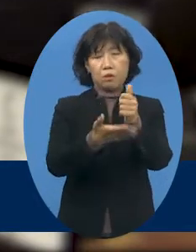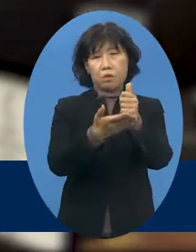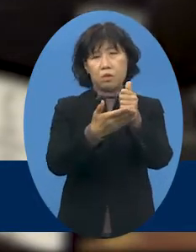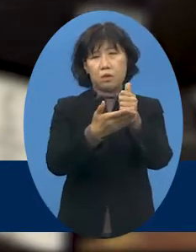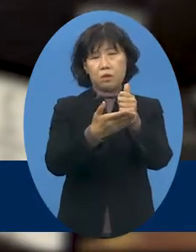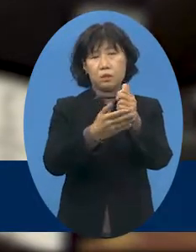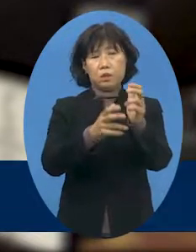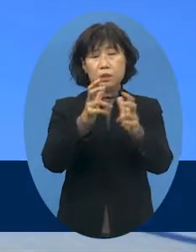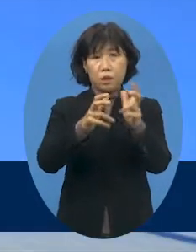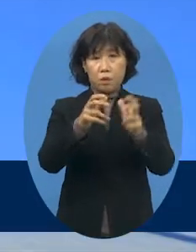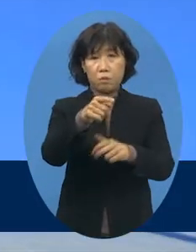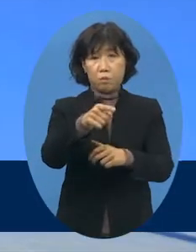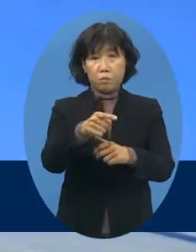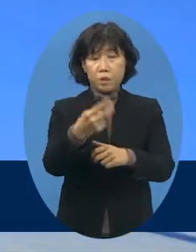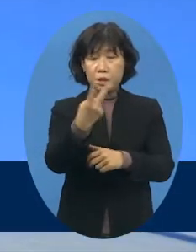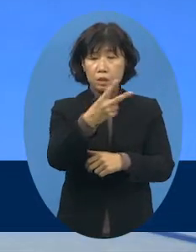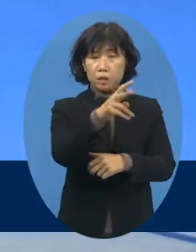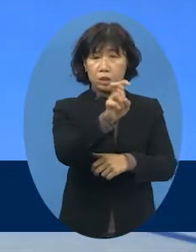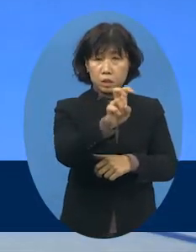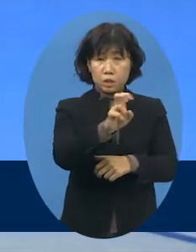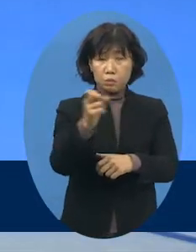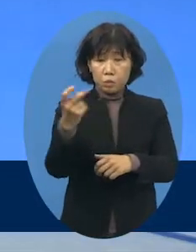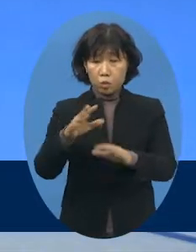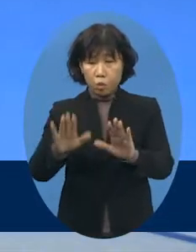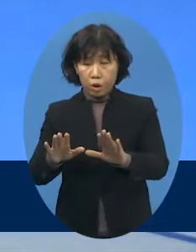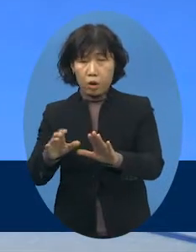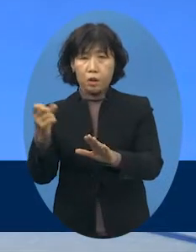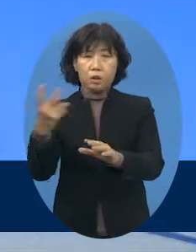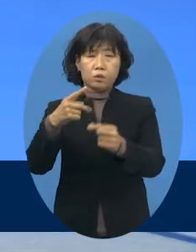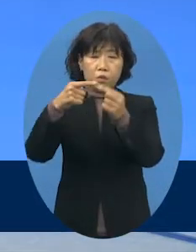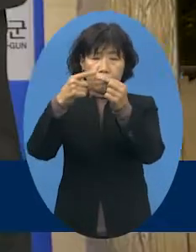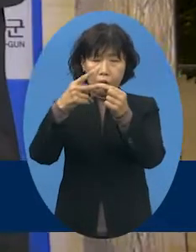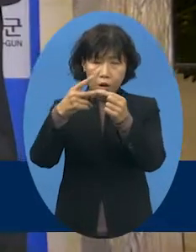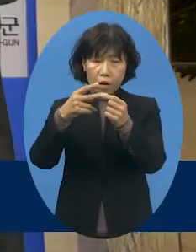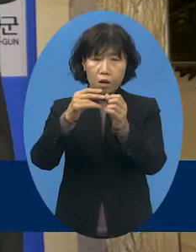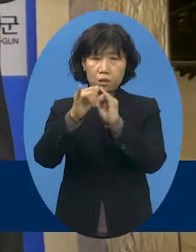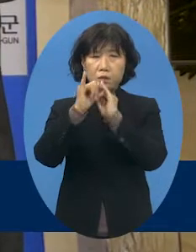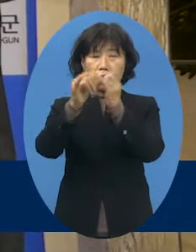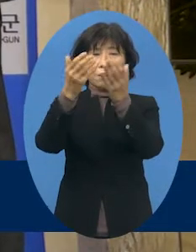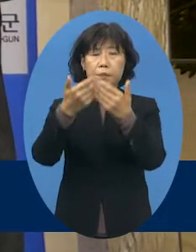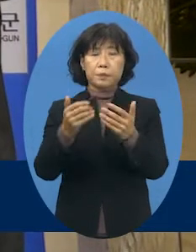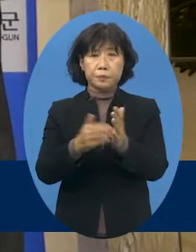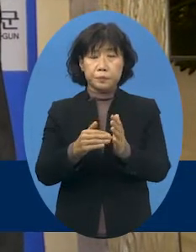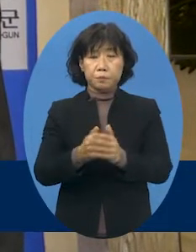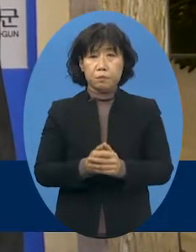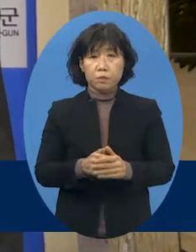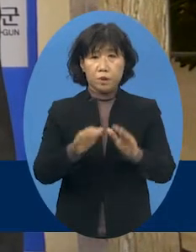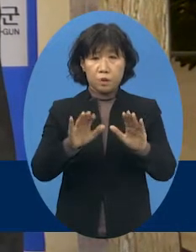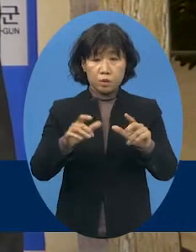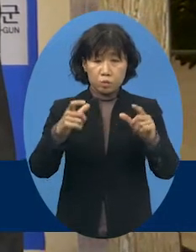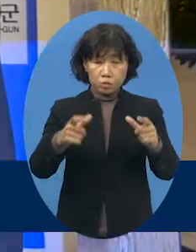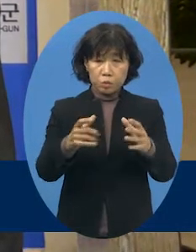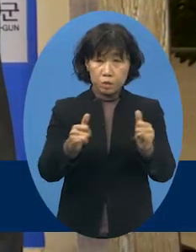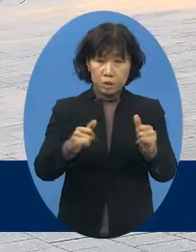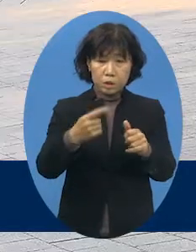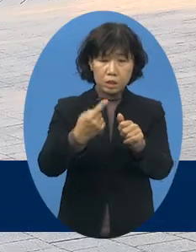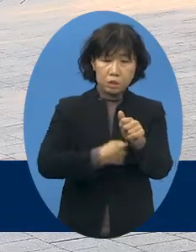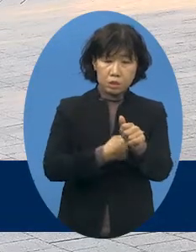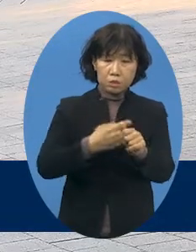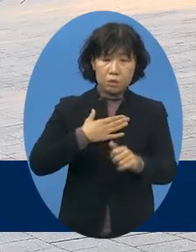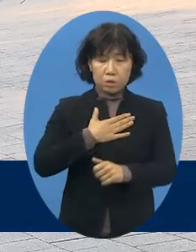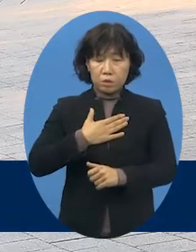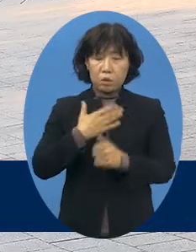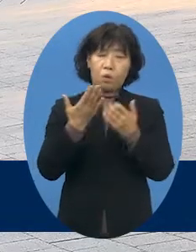재정 된 상으로 동대문구는 2020년에 이어 2년 연속 수상의 영예를 안았습니다 군은 주민들이 에